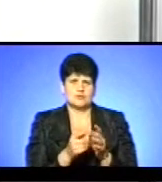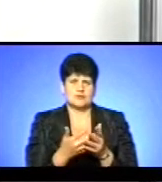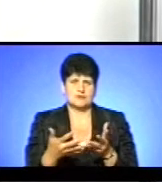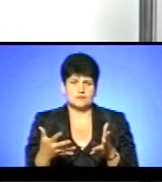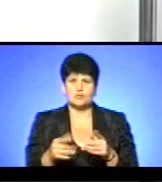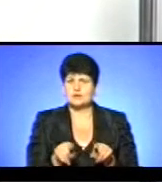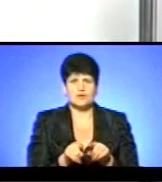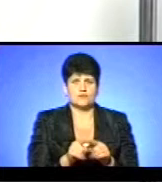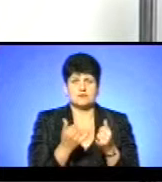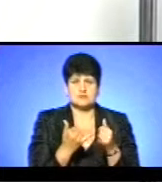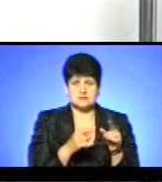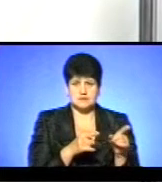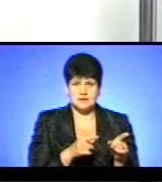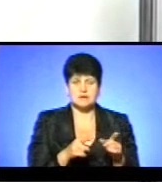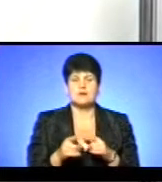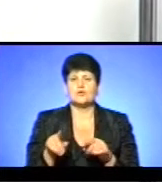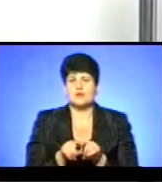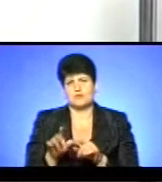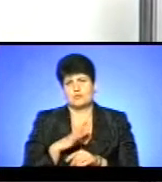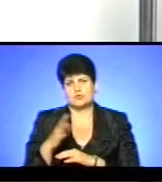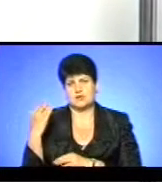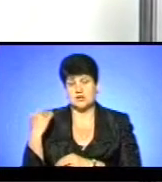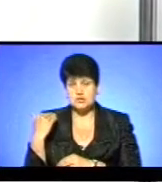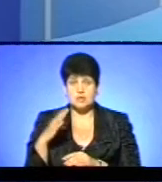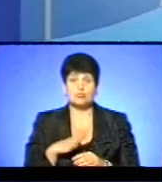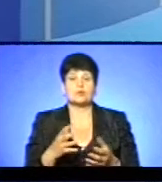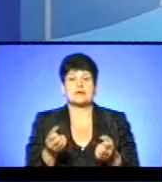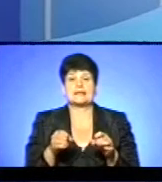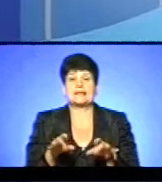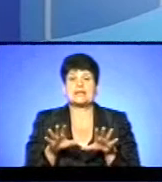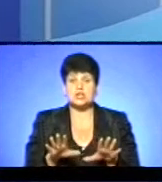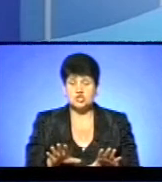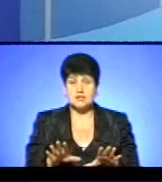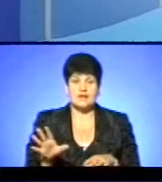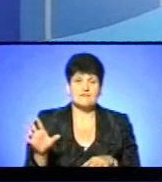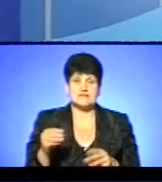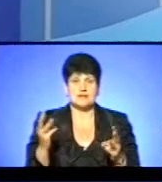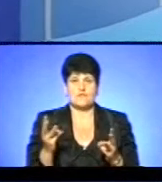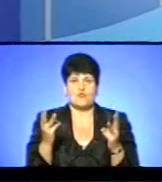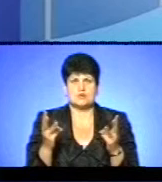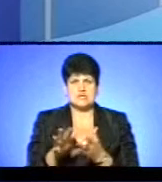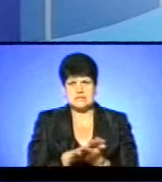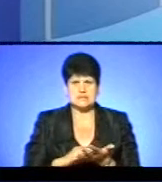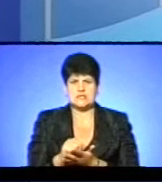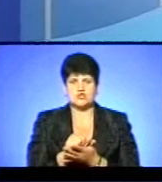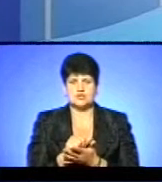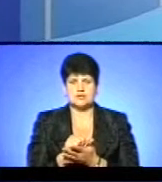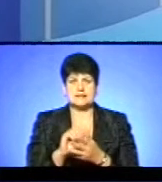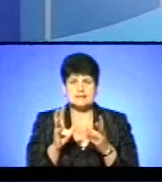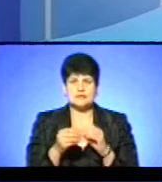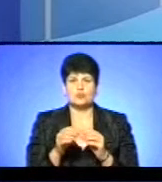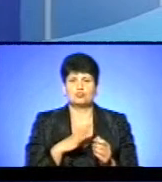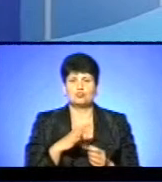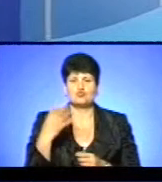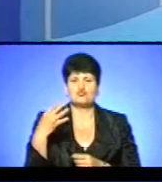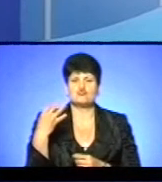що зараз зняли, такі самі сітки були в них там. Було прийнято рішення всі на вогонь просто знищити. Загалом це було 40